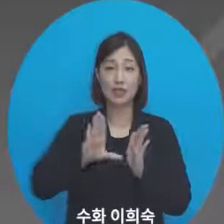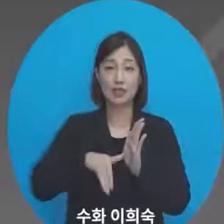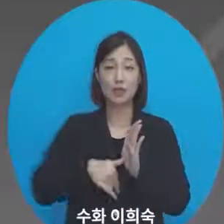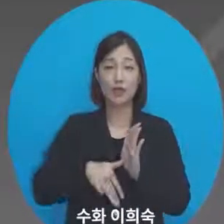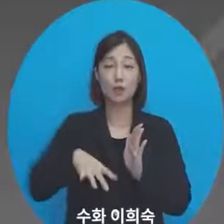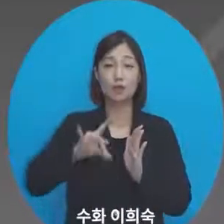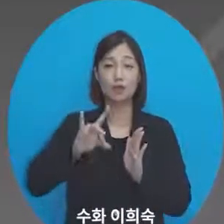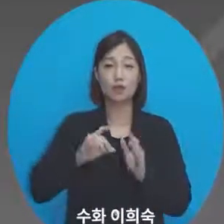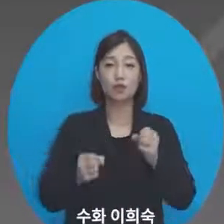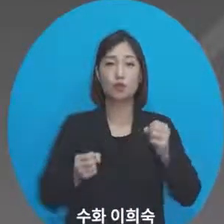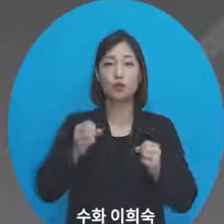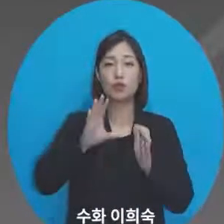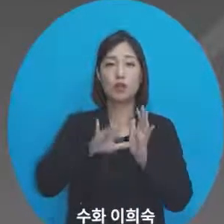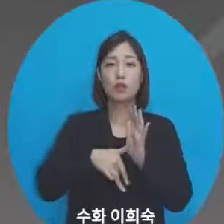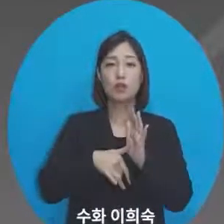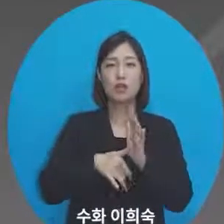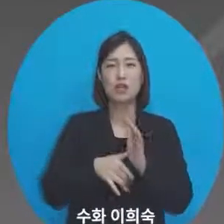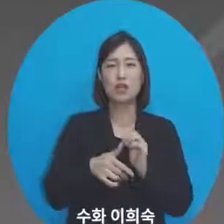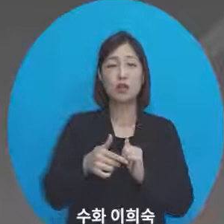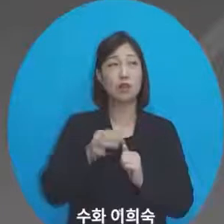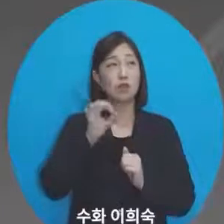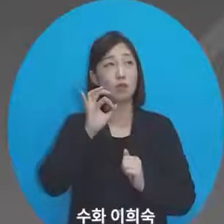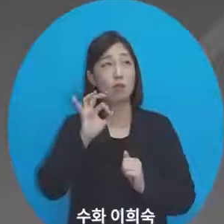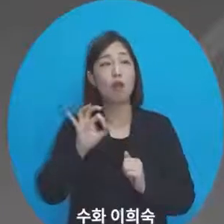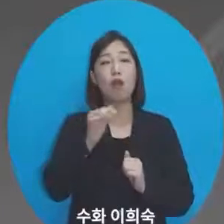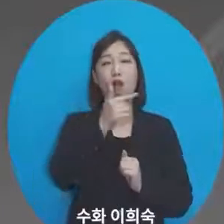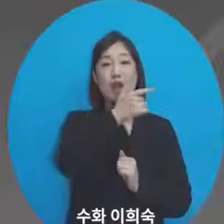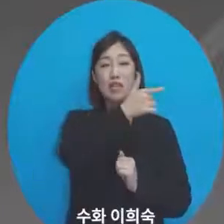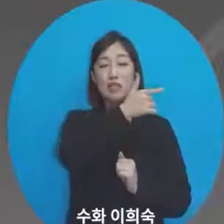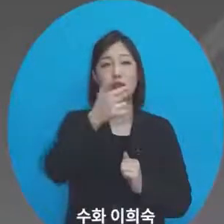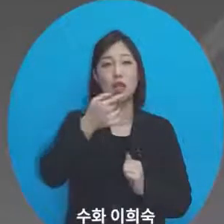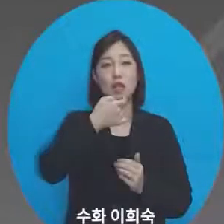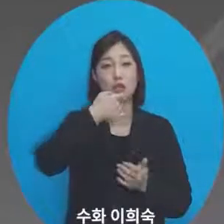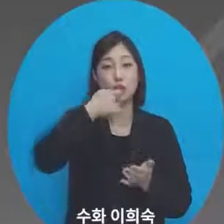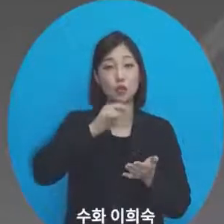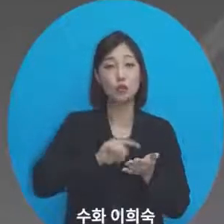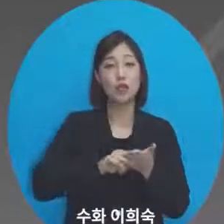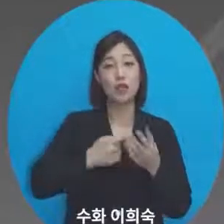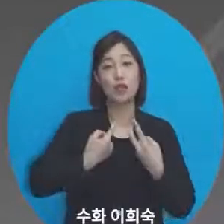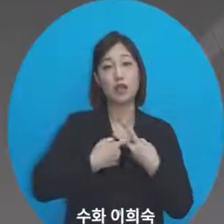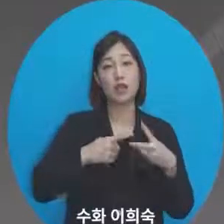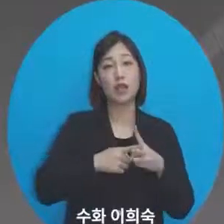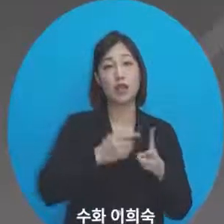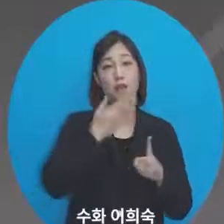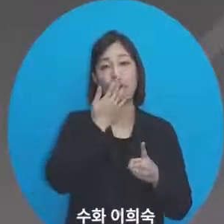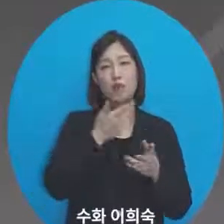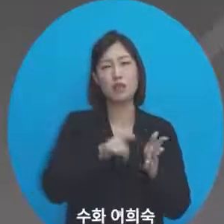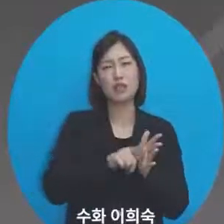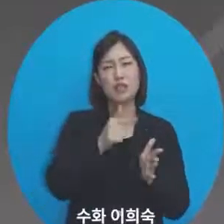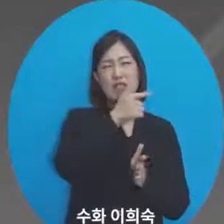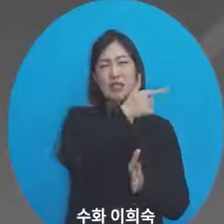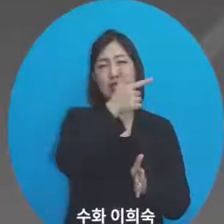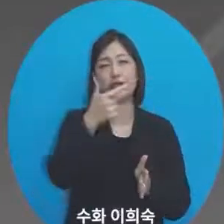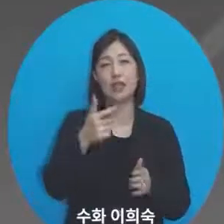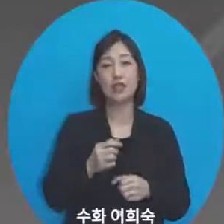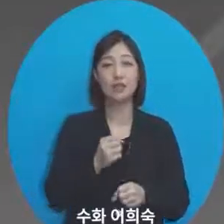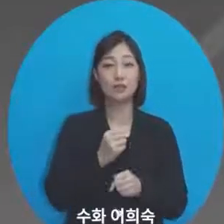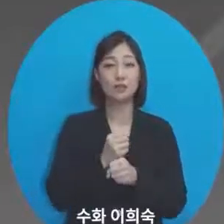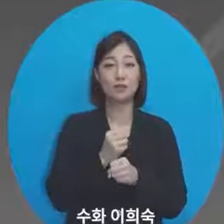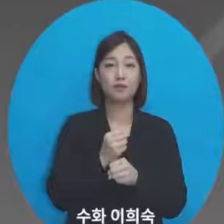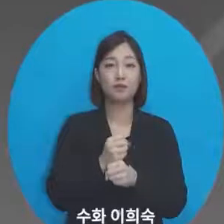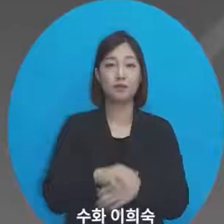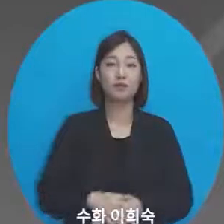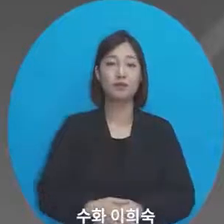쉽게 매우 크기가 크게 설치를 하도록 하고 있습니다. 일반적으로 설치 크기가 가로가